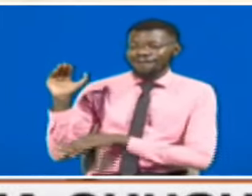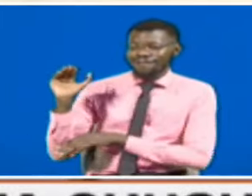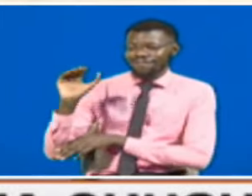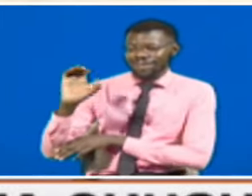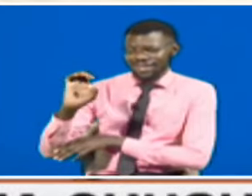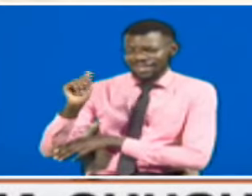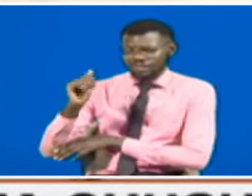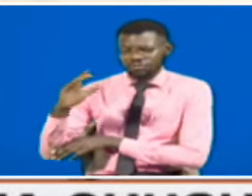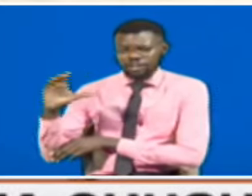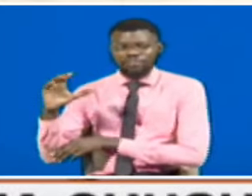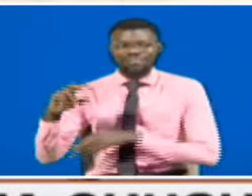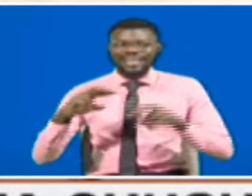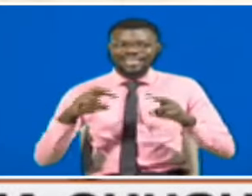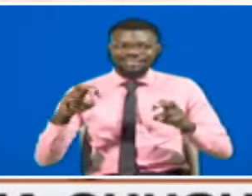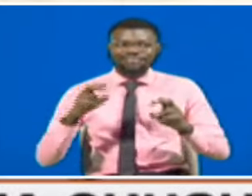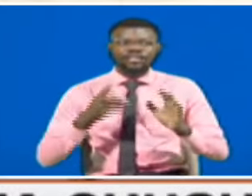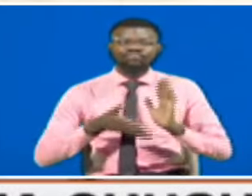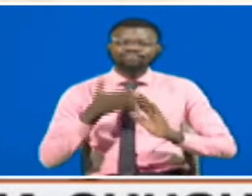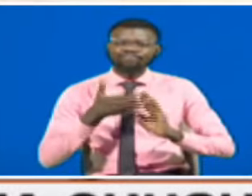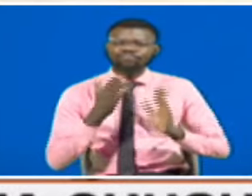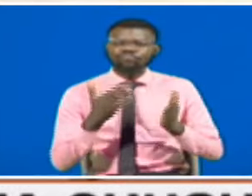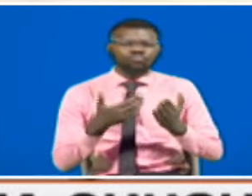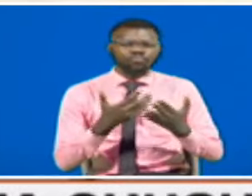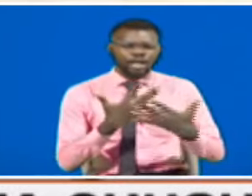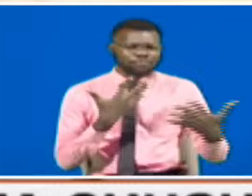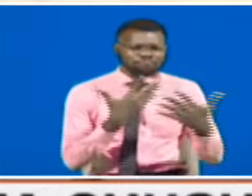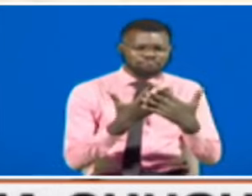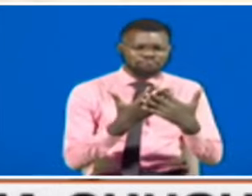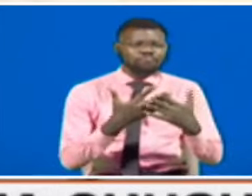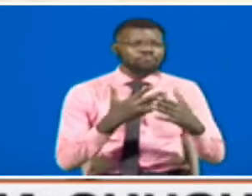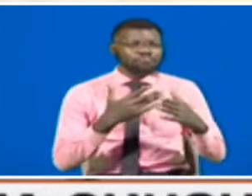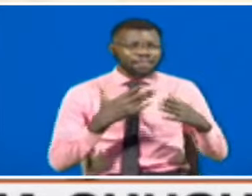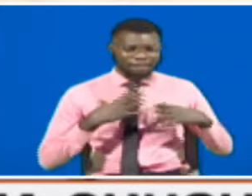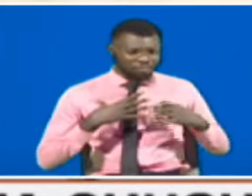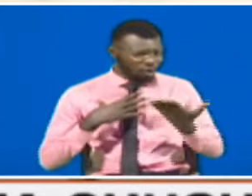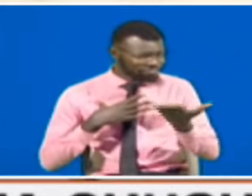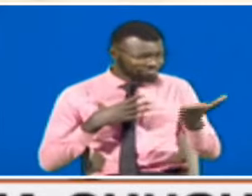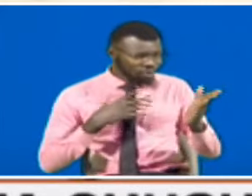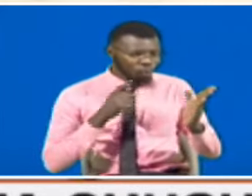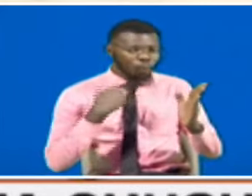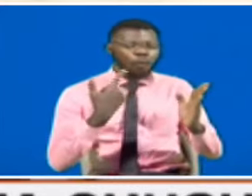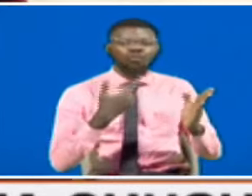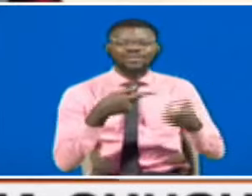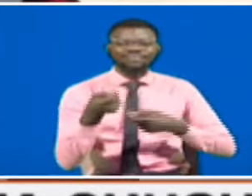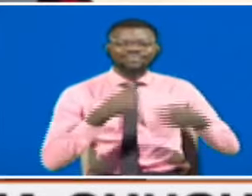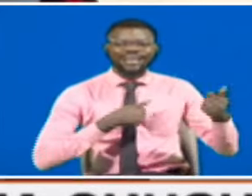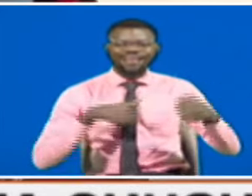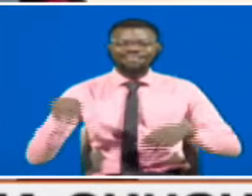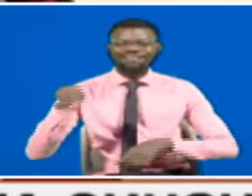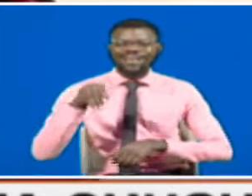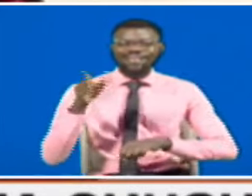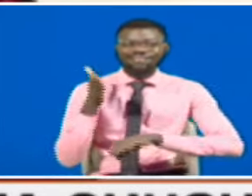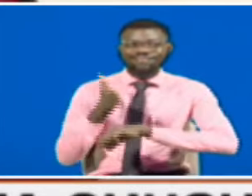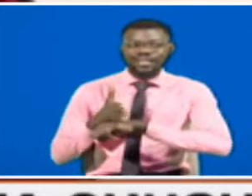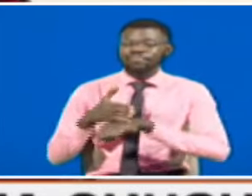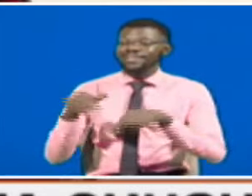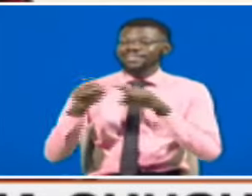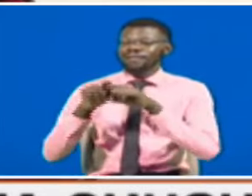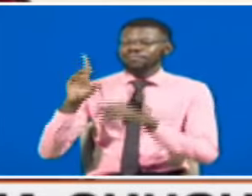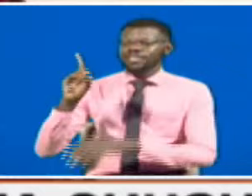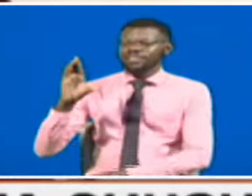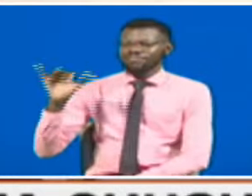investigation, wakamata hiyo watu ambao wanauza mbolea duni. Pia tunataka DCI wafanye investigation so that kila